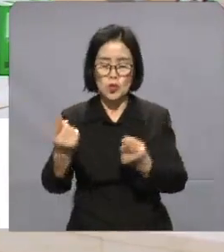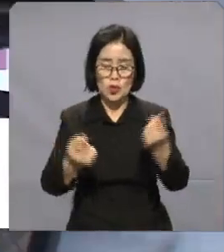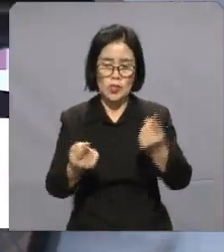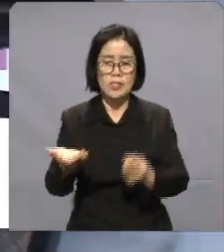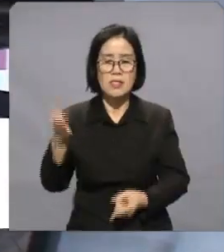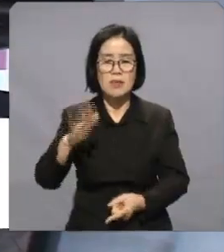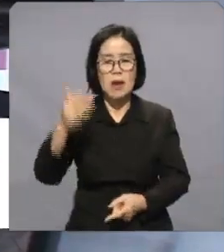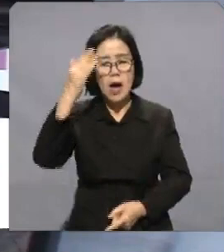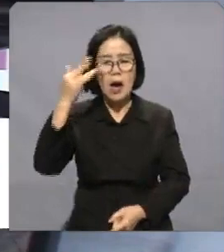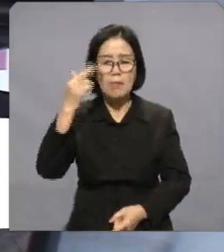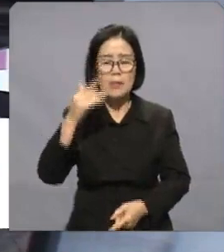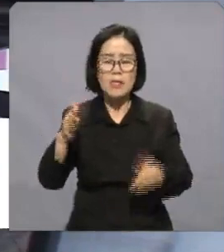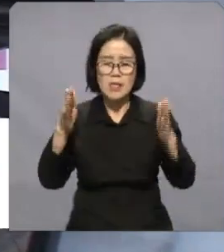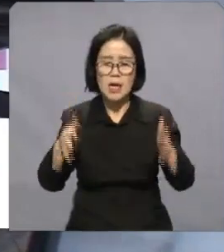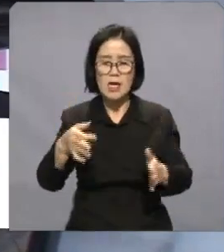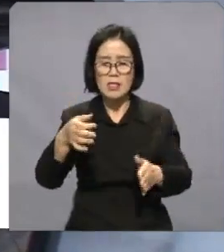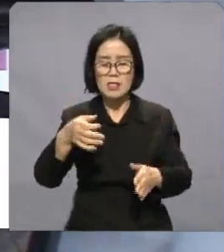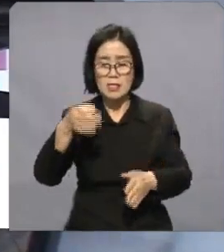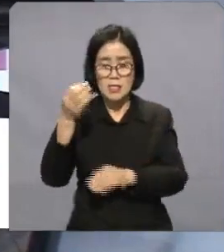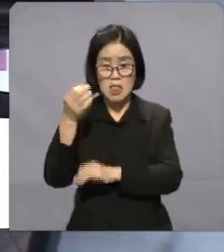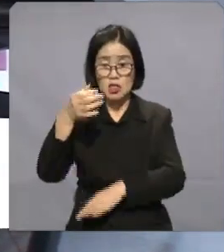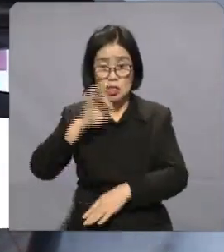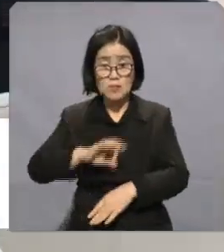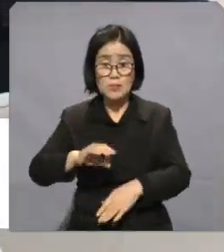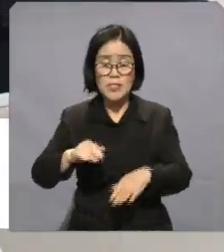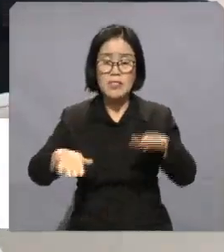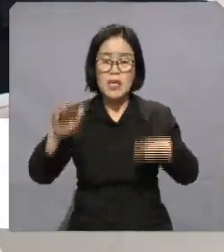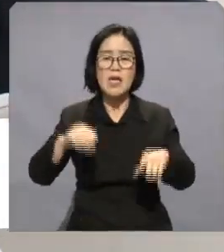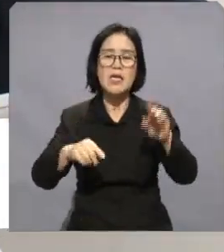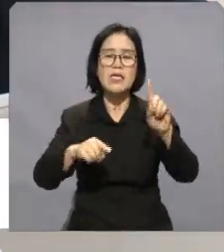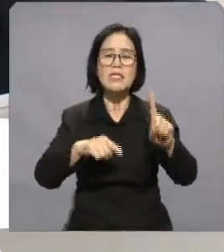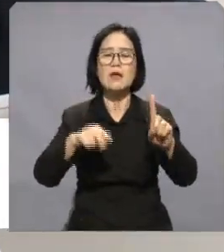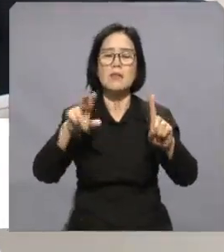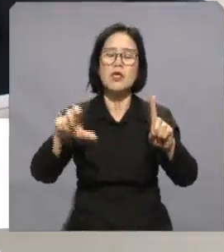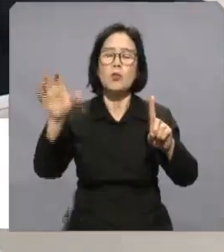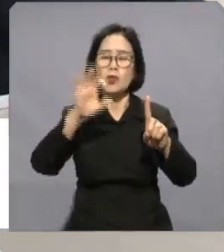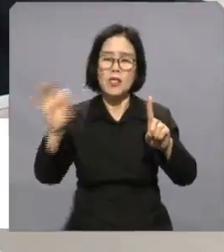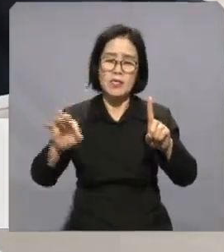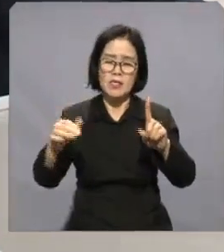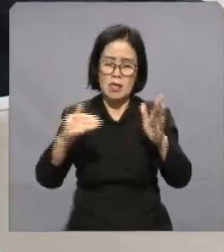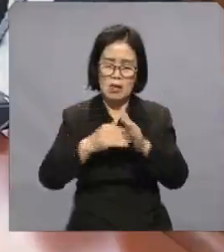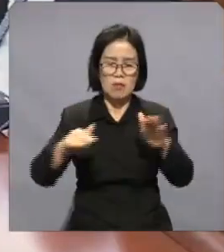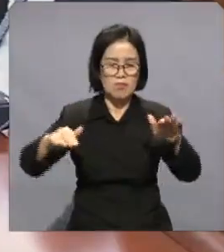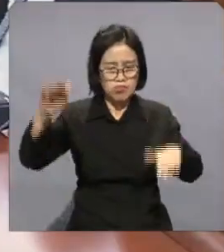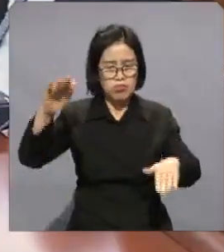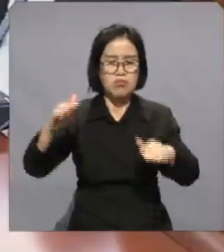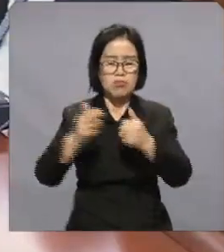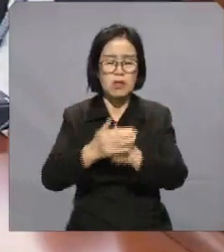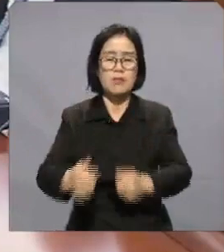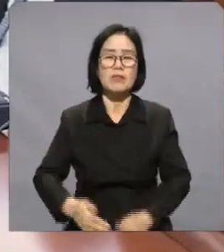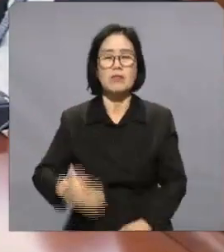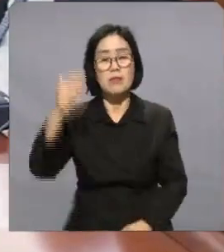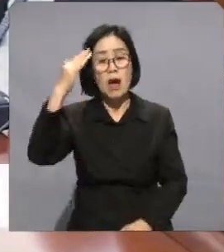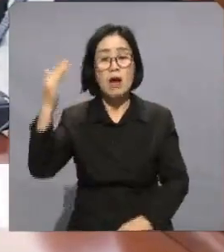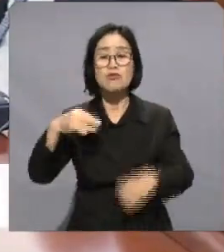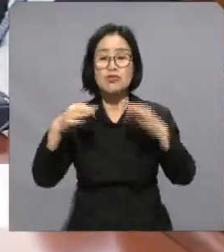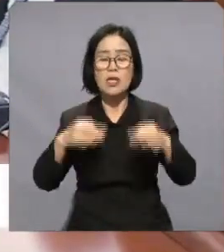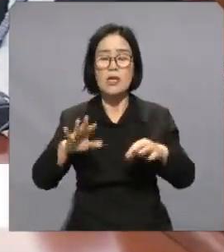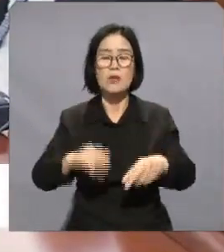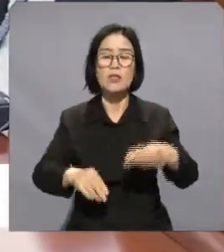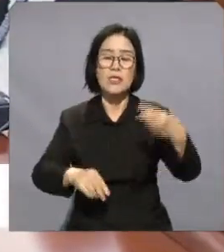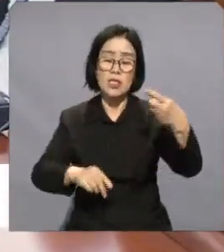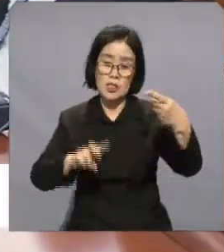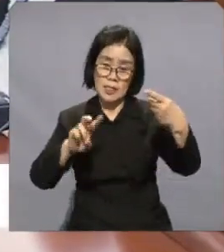해도 한 미간의 기준 금리차가 최대 1.25% 포인트까지 벌어졌기 때문입니다 한국은행은 이번달